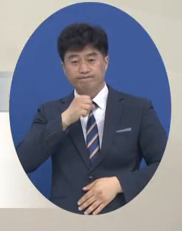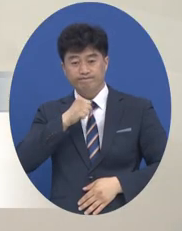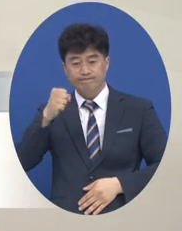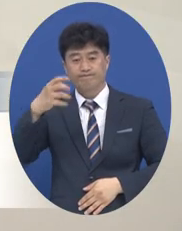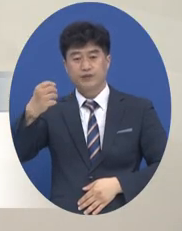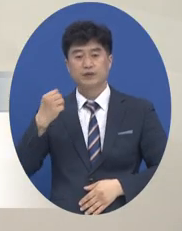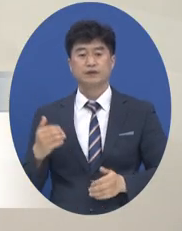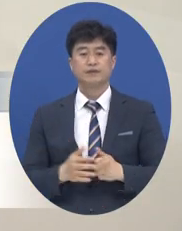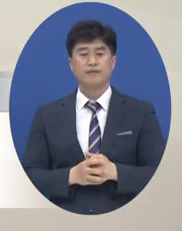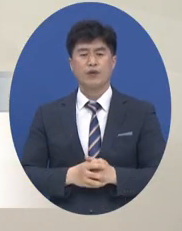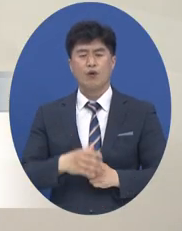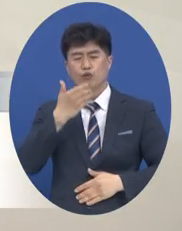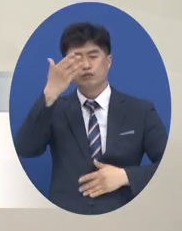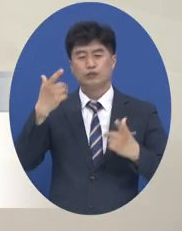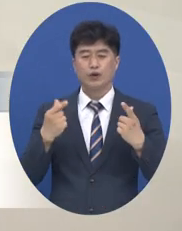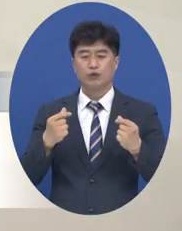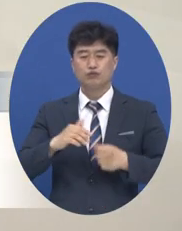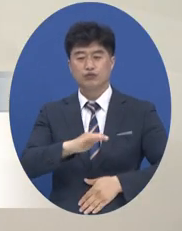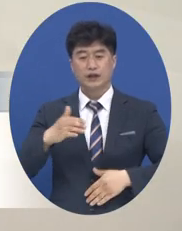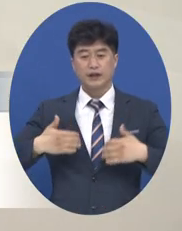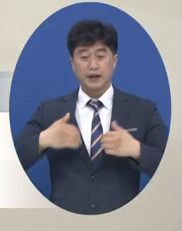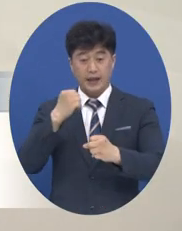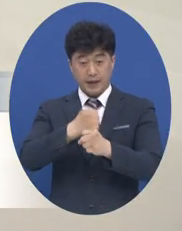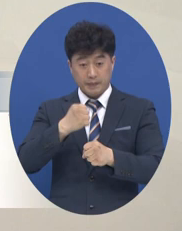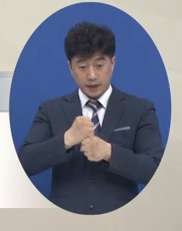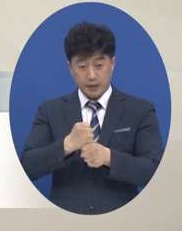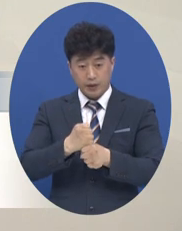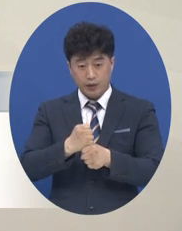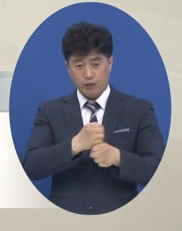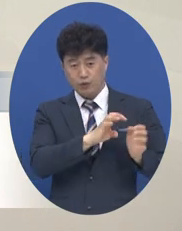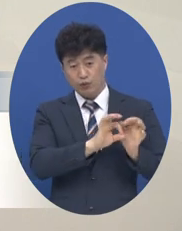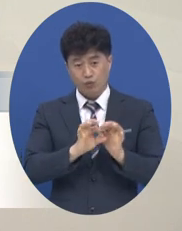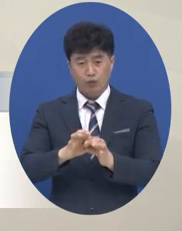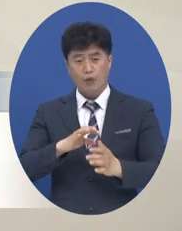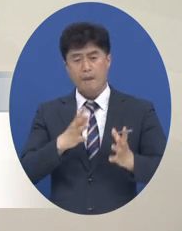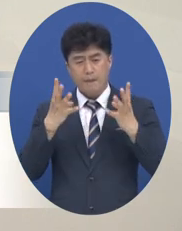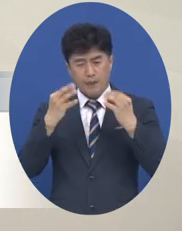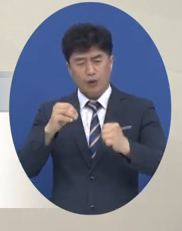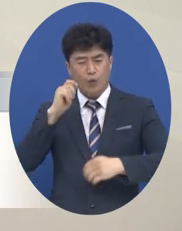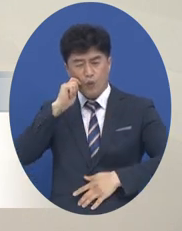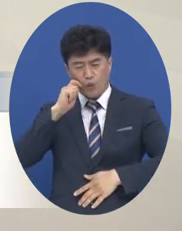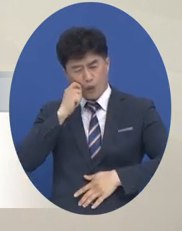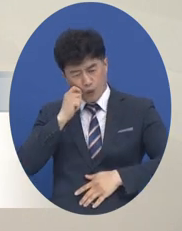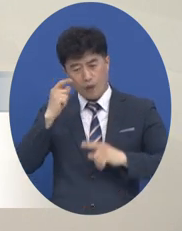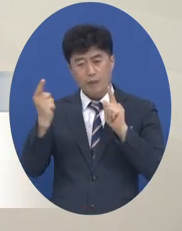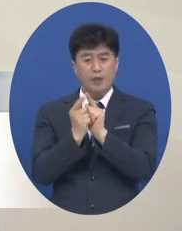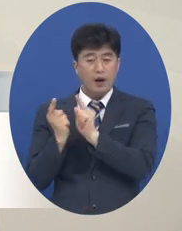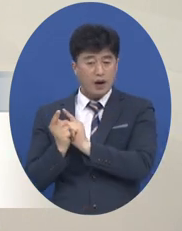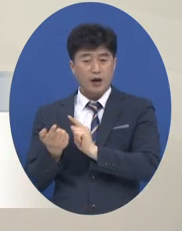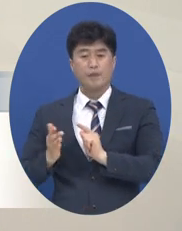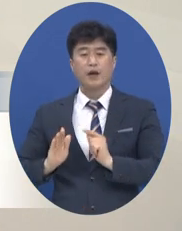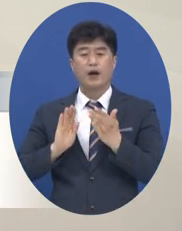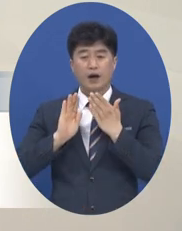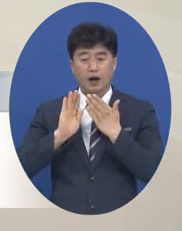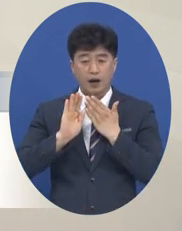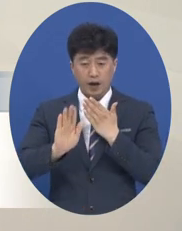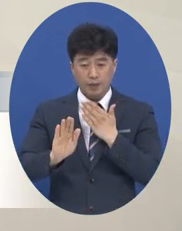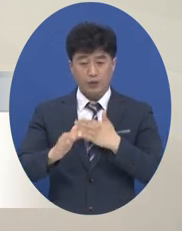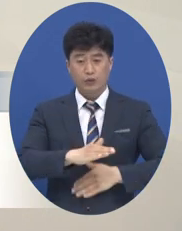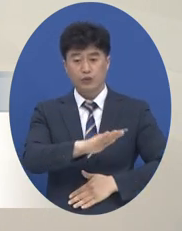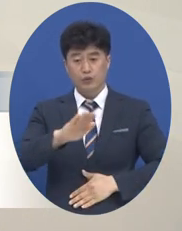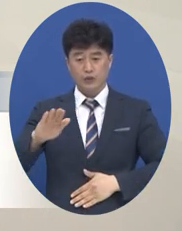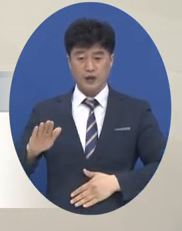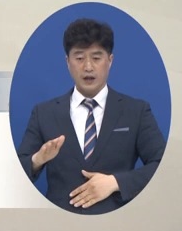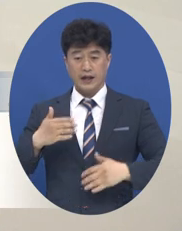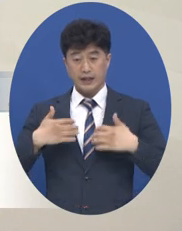너무 많 같고요 그래도 저희가 게임을 개발하면서 정말 많은 우여 복돌이 있었는데 브루 저희가